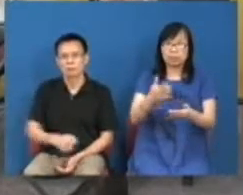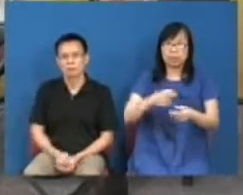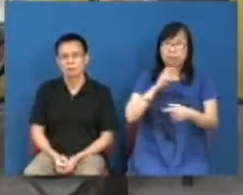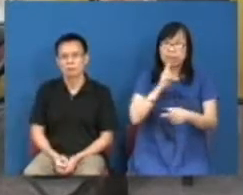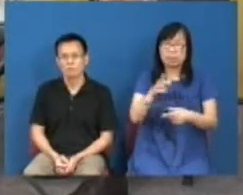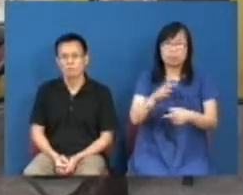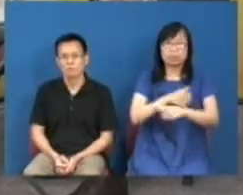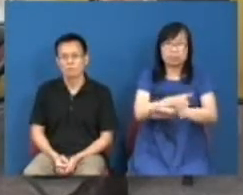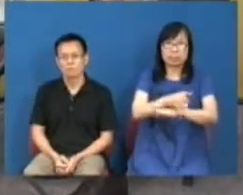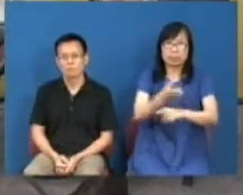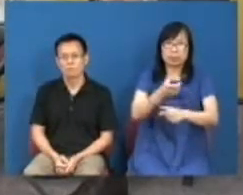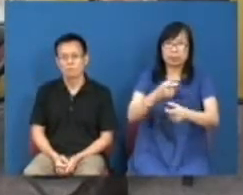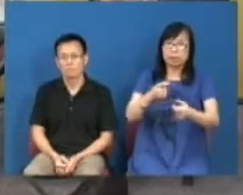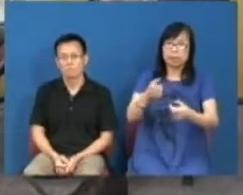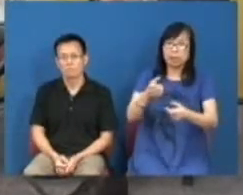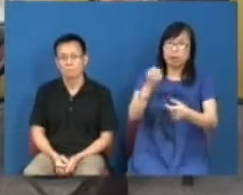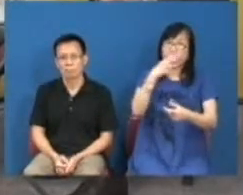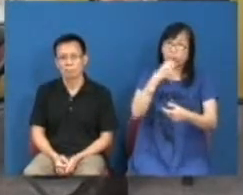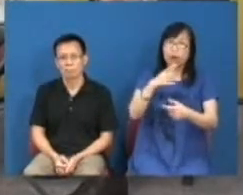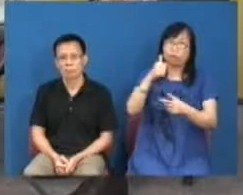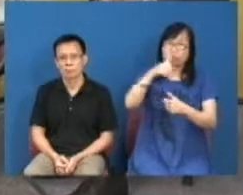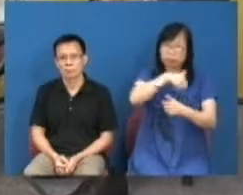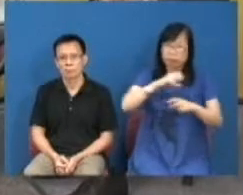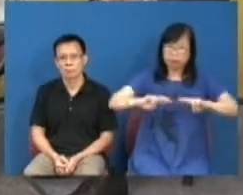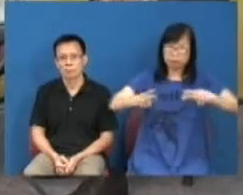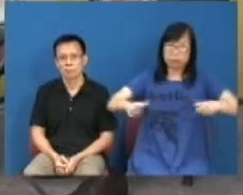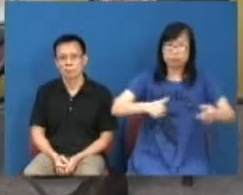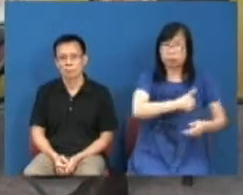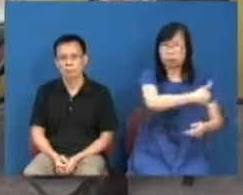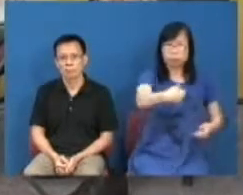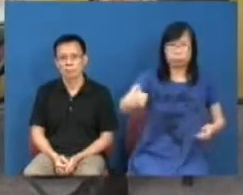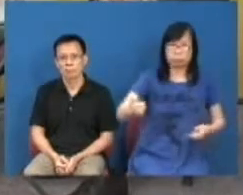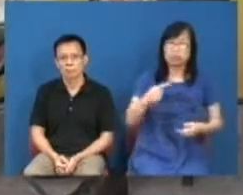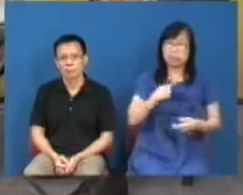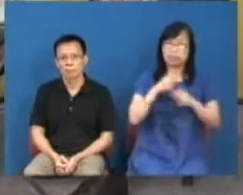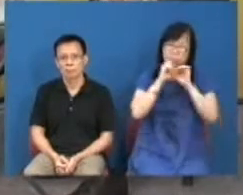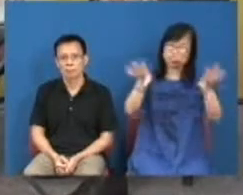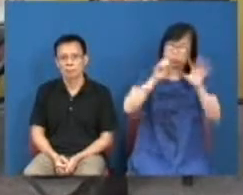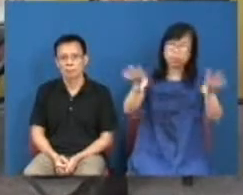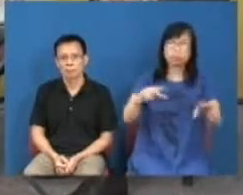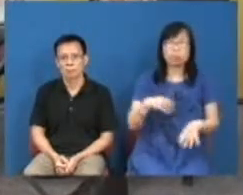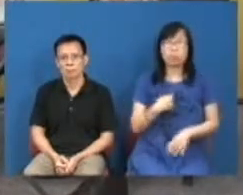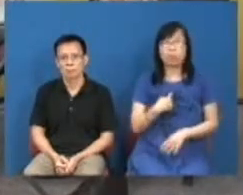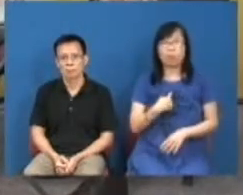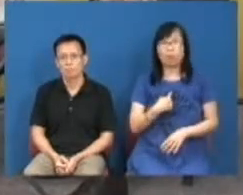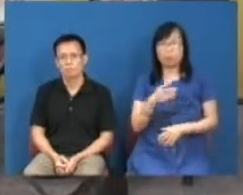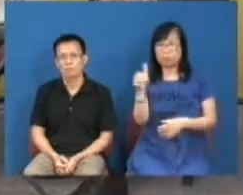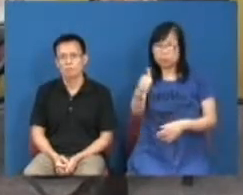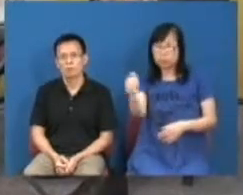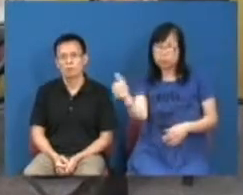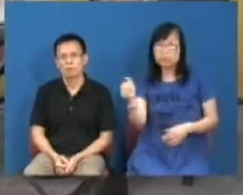價值，我們整個香港能夠發展得更順利，這個很值得去推崇。另外呢，我都想說，即都多